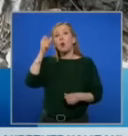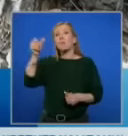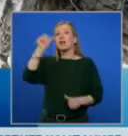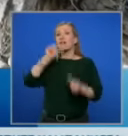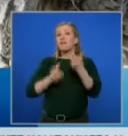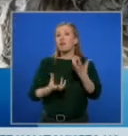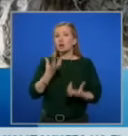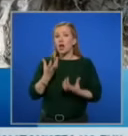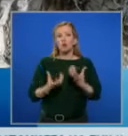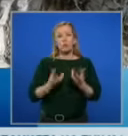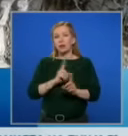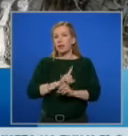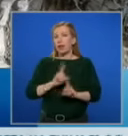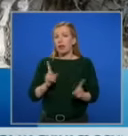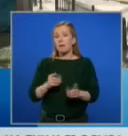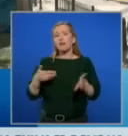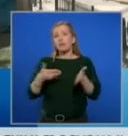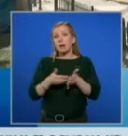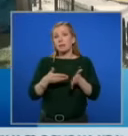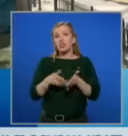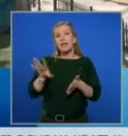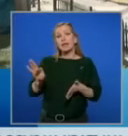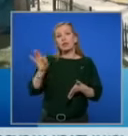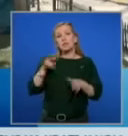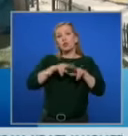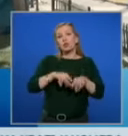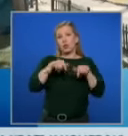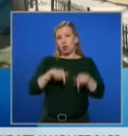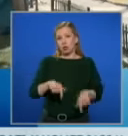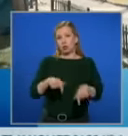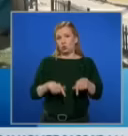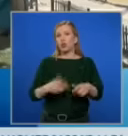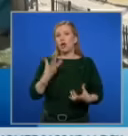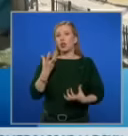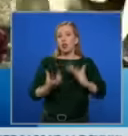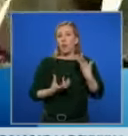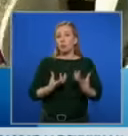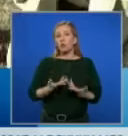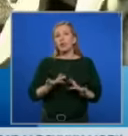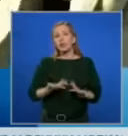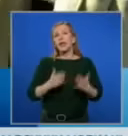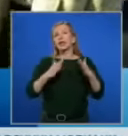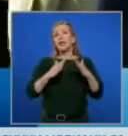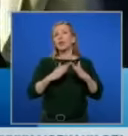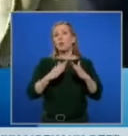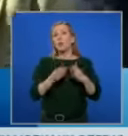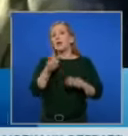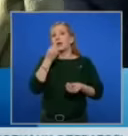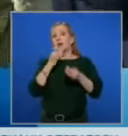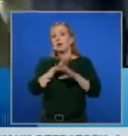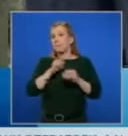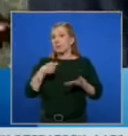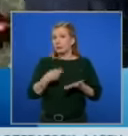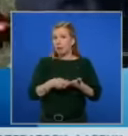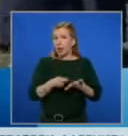отопление. Това е и причината да предпочитат да стоят тук, където е по-топло и където техният домакин ги храни и